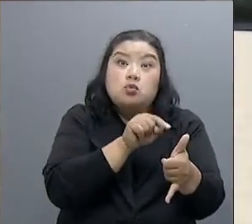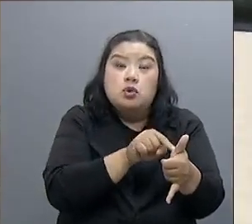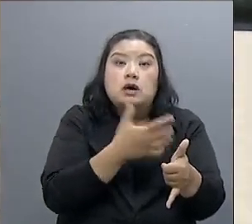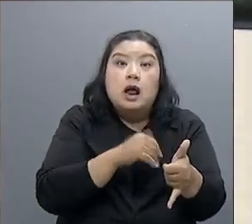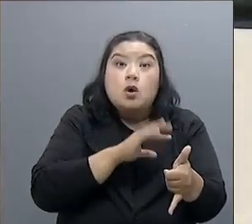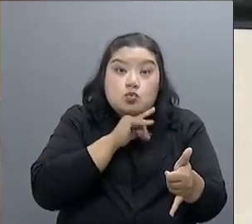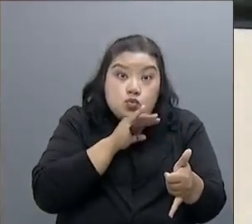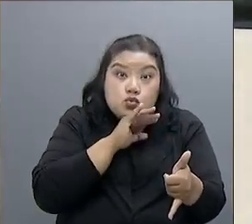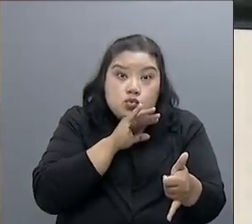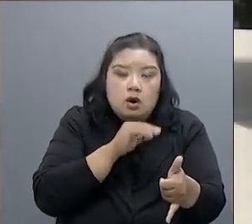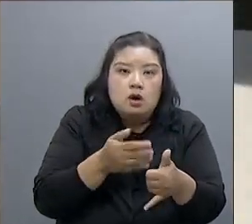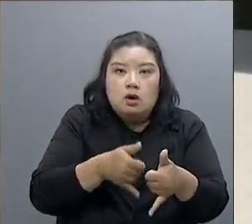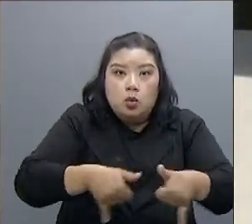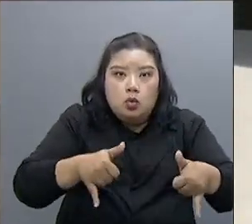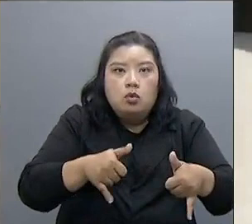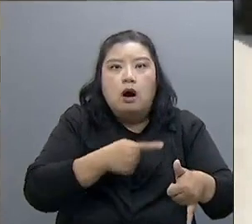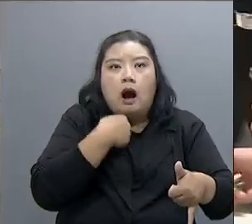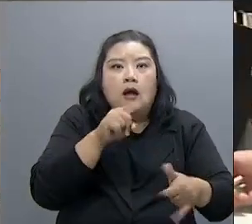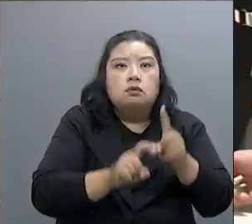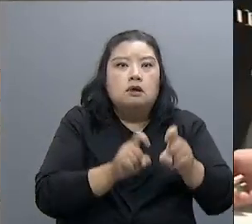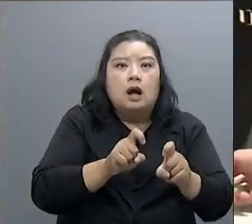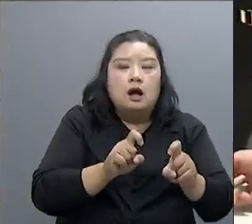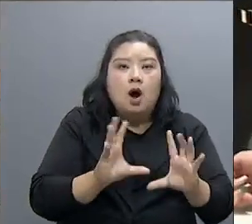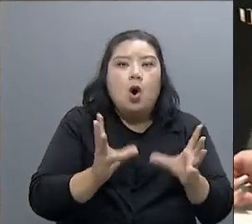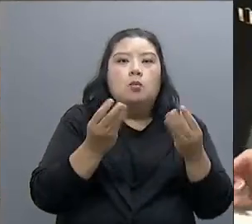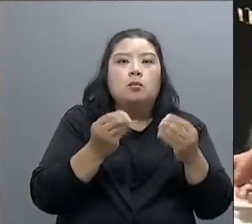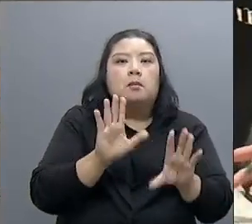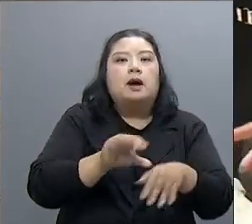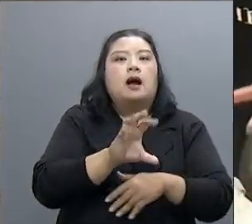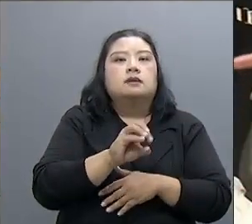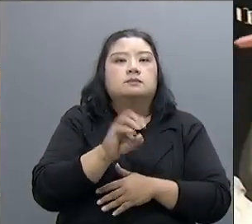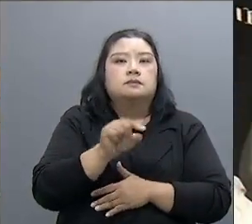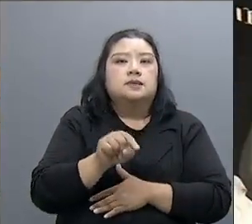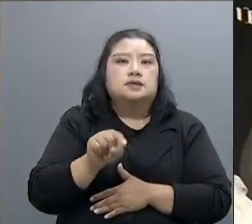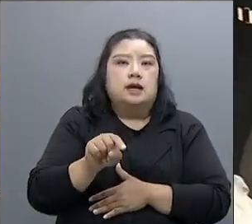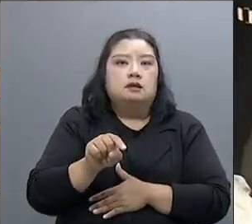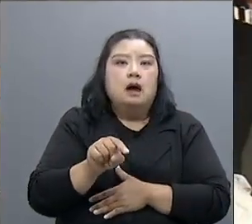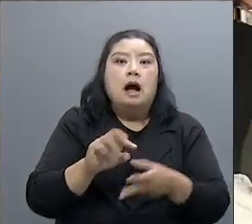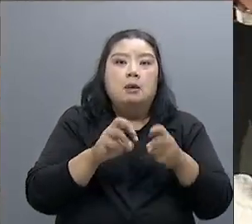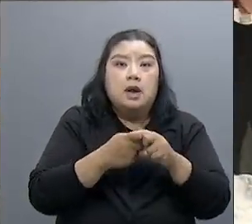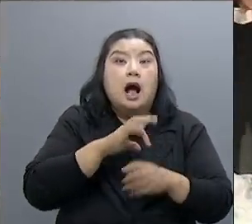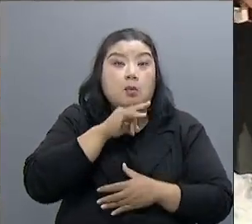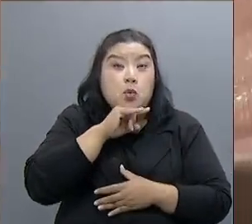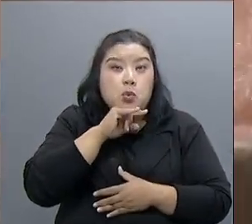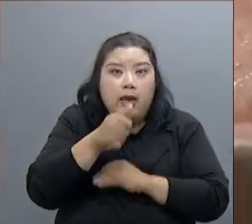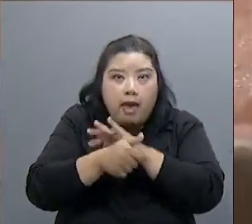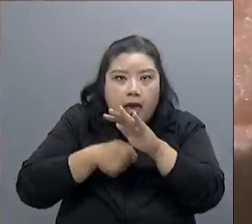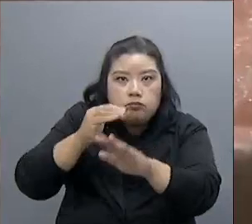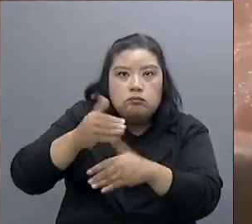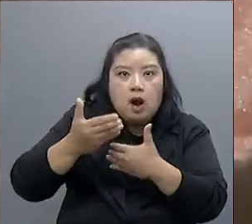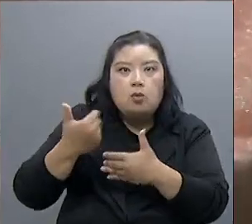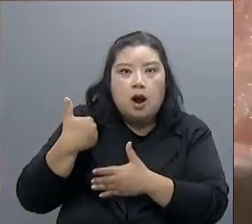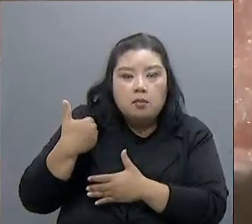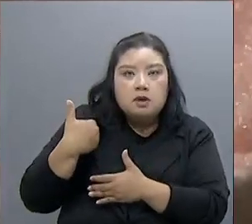ขุนและแม่พันธุ์หายไปจากวงจรการผลิตมากกว่าร้อยละ50ครับทั้งนี้เหตุการณ์ที่สะท้อนว่าปัญหาหมูเถื่อนมีความรุนแรง